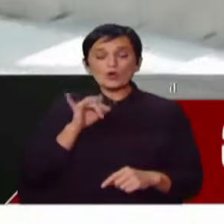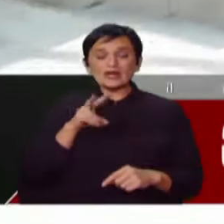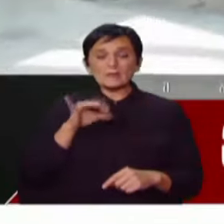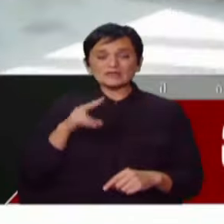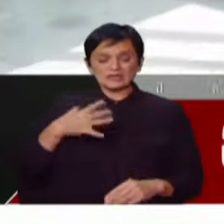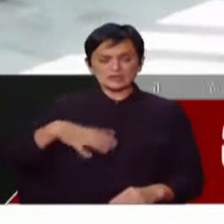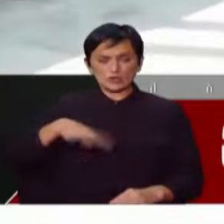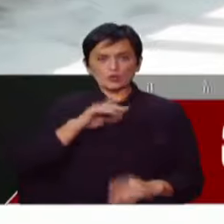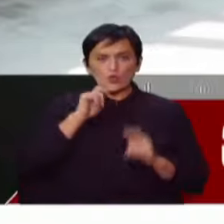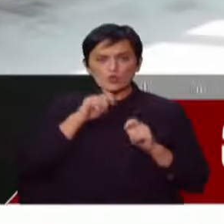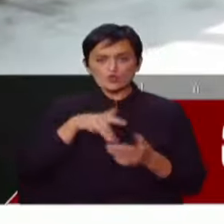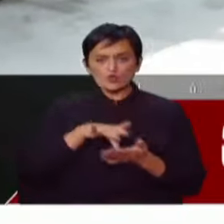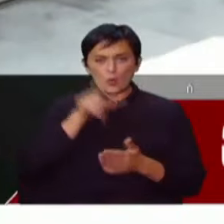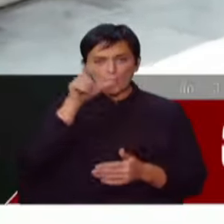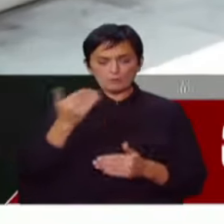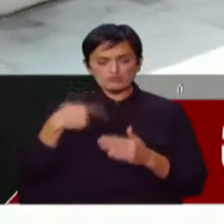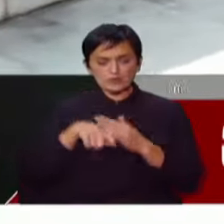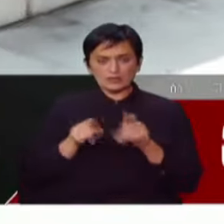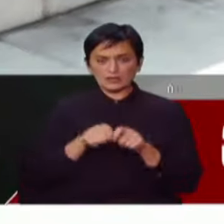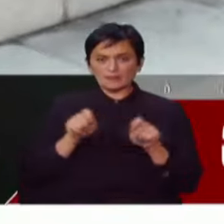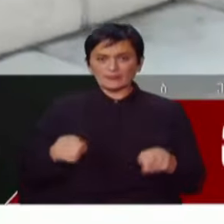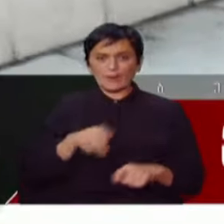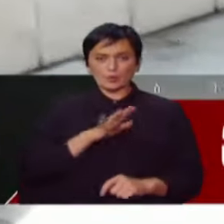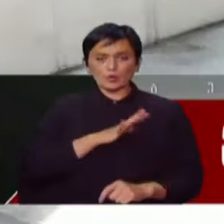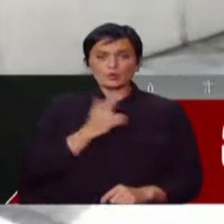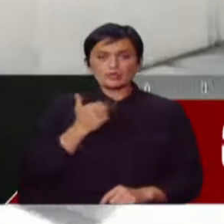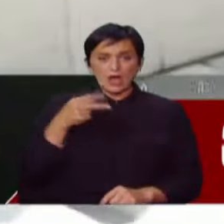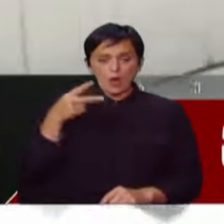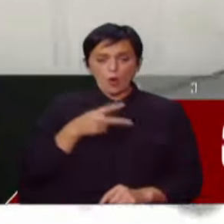Limited-ი საქართველოში უკრაინის მოქალაქის მიერ იყო დაფუძნებული და